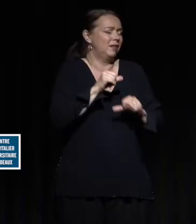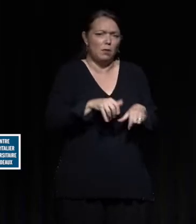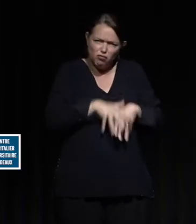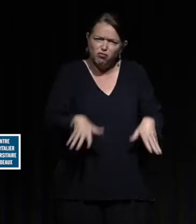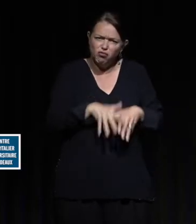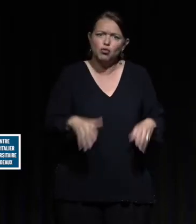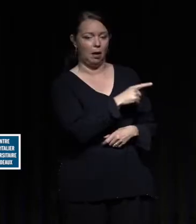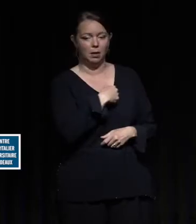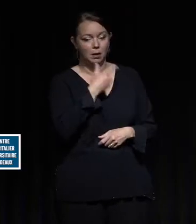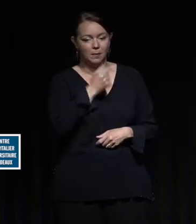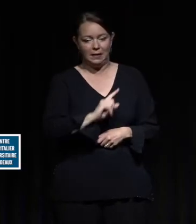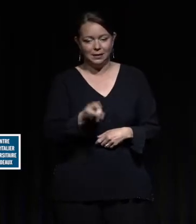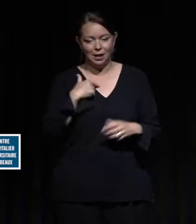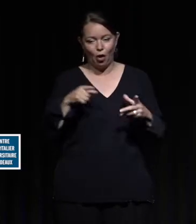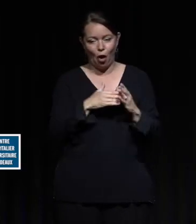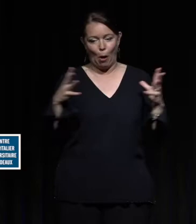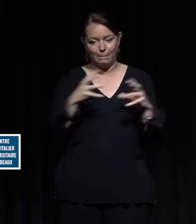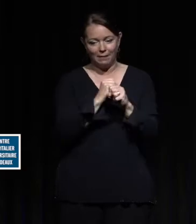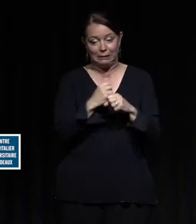ce schéma-là,